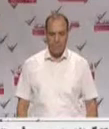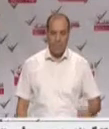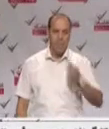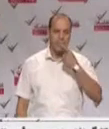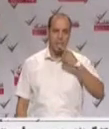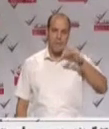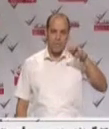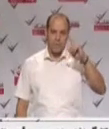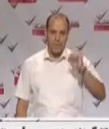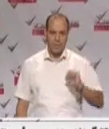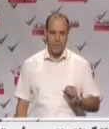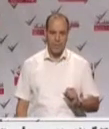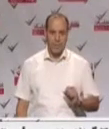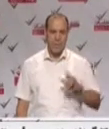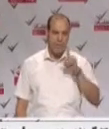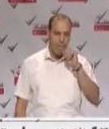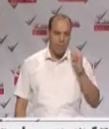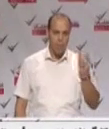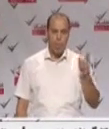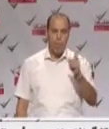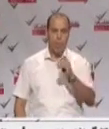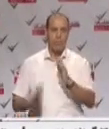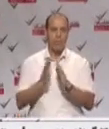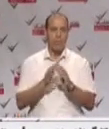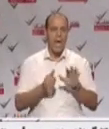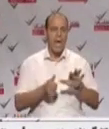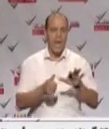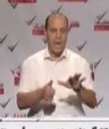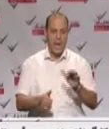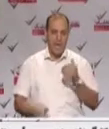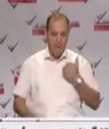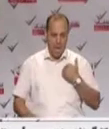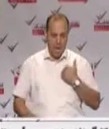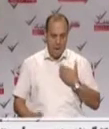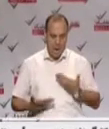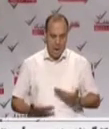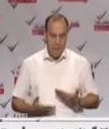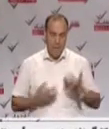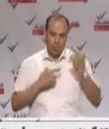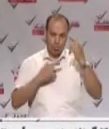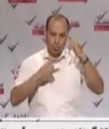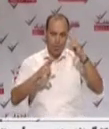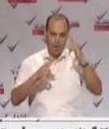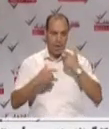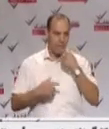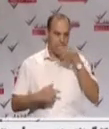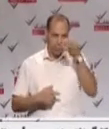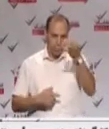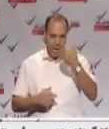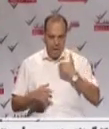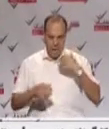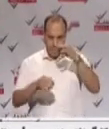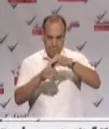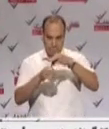بسم الله الرحمن الرحيم. السيدات والسادة متساكني ولاية ريانا، إنه لا ينالنا عظيم الشرف أن نعلمكم